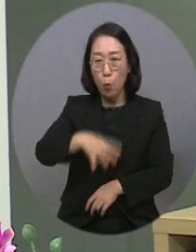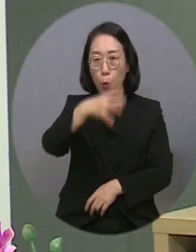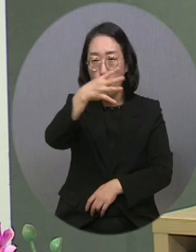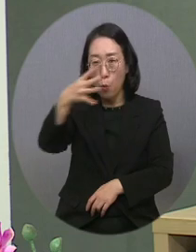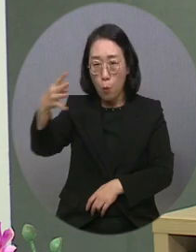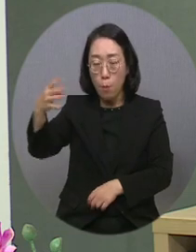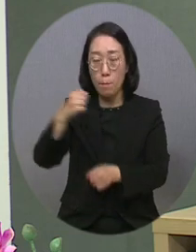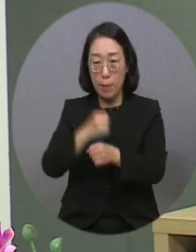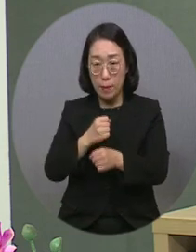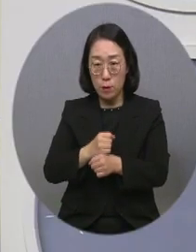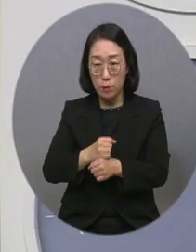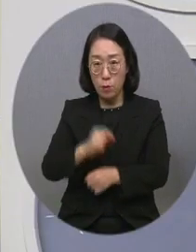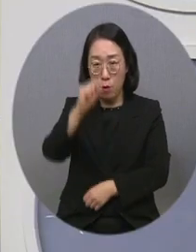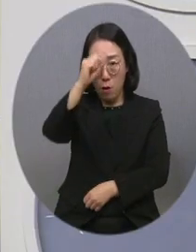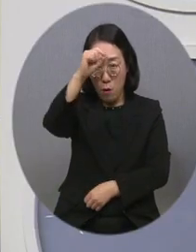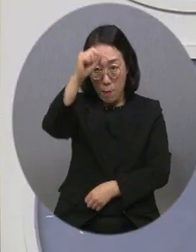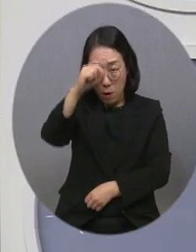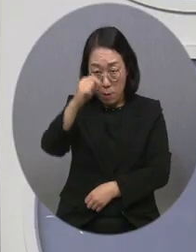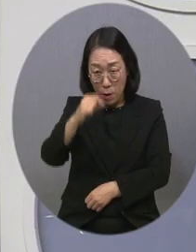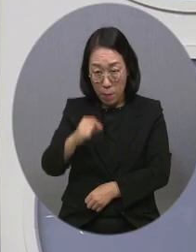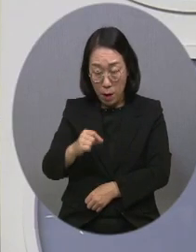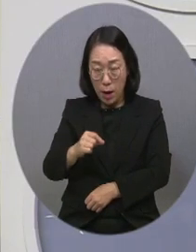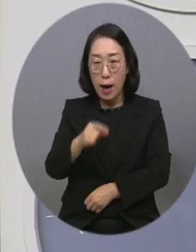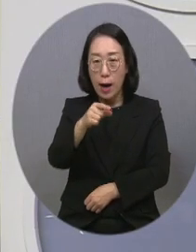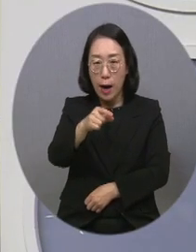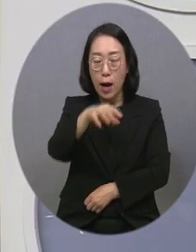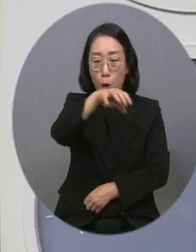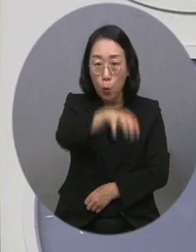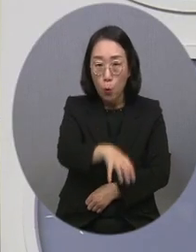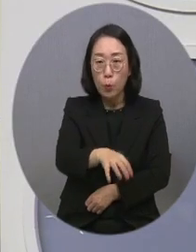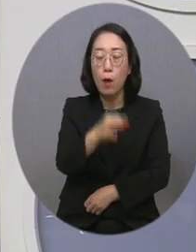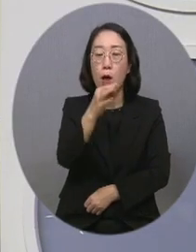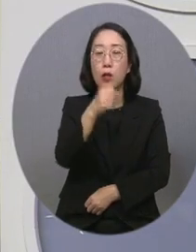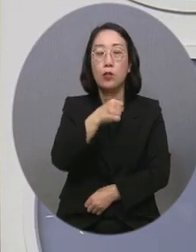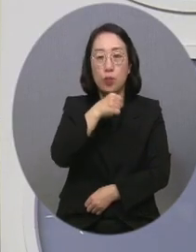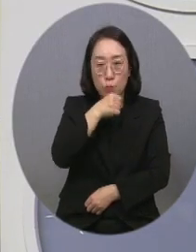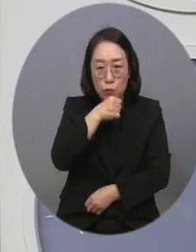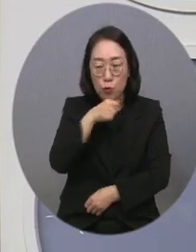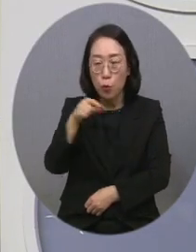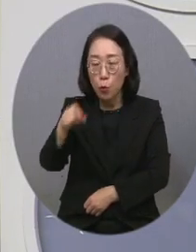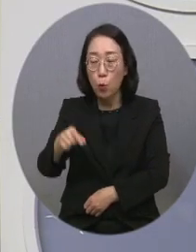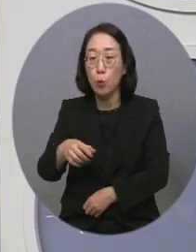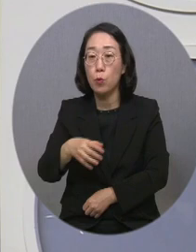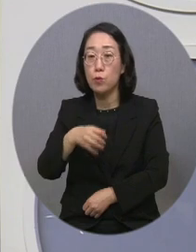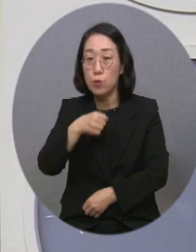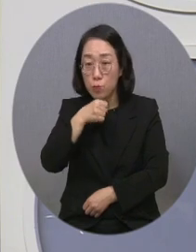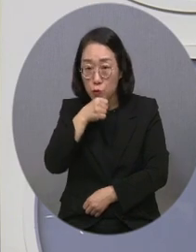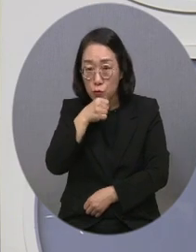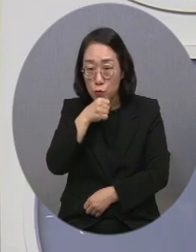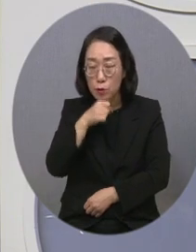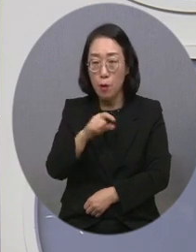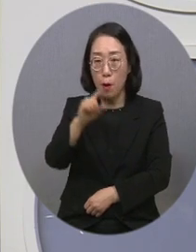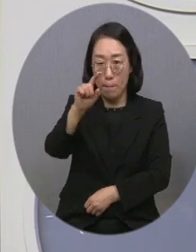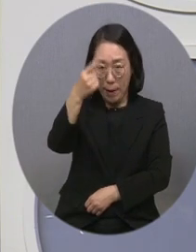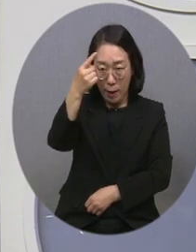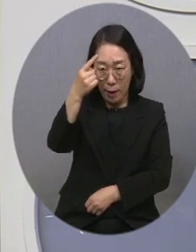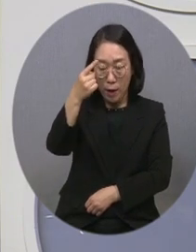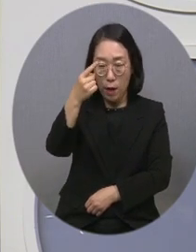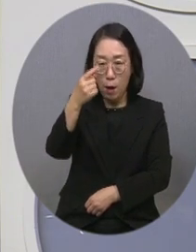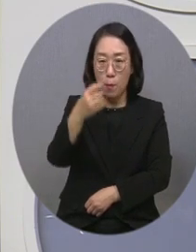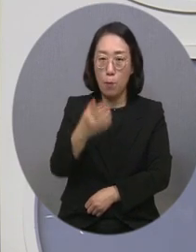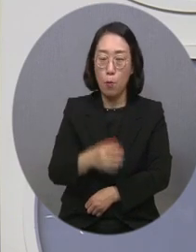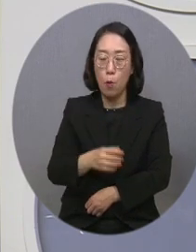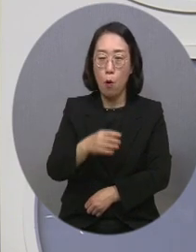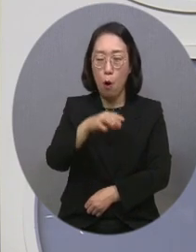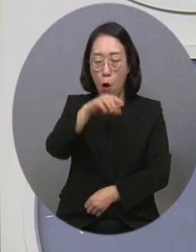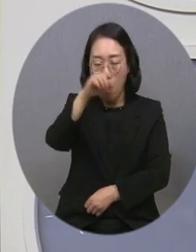각 기관별로 그 점수가 얼마다 이게 이제 예를 들어 100점부터 이렇게 쭉 나오겠죠. 그러면 한